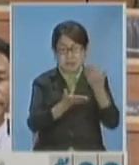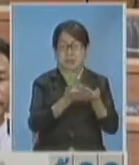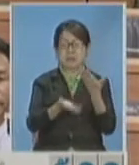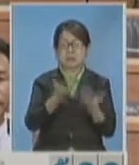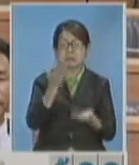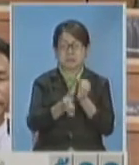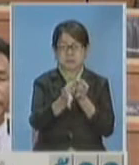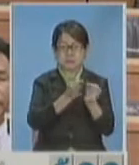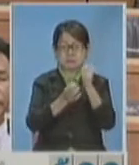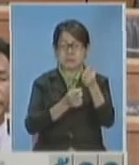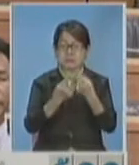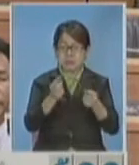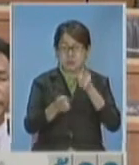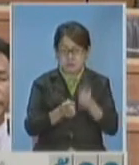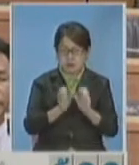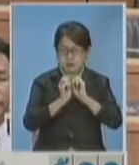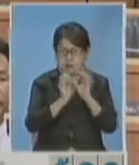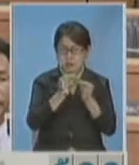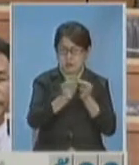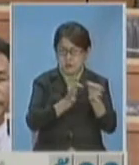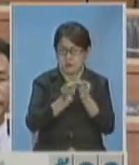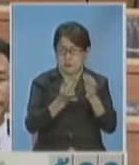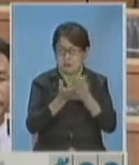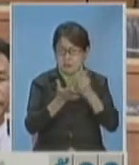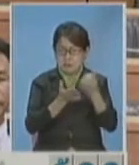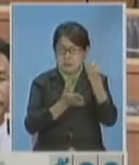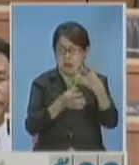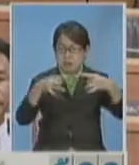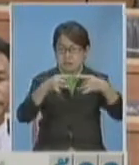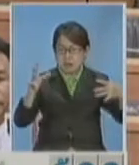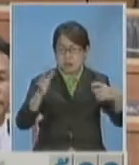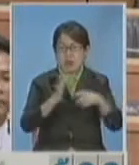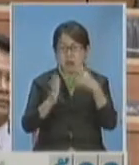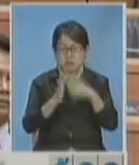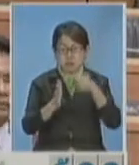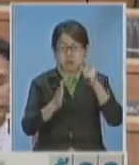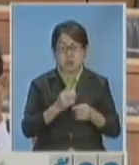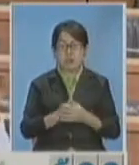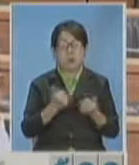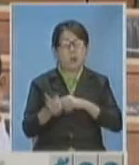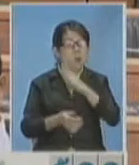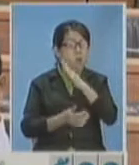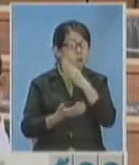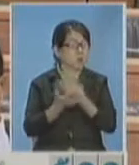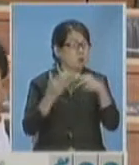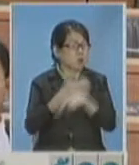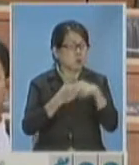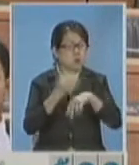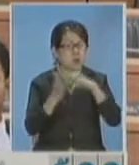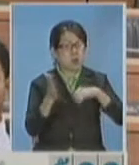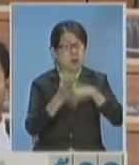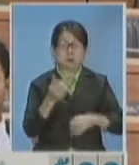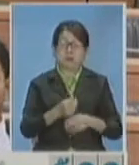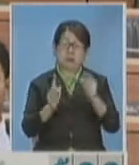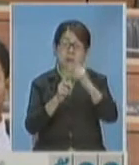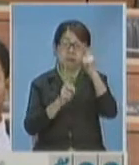แต่ชี้ให้เห็นว่าไม่เหมาะสมอย่างไรไม่ได้บอกว่าไม่เหมาะสมเพราะทุจริตถ้าท่านบอกทุจริตไ